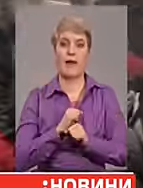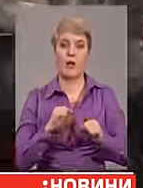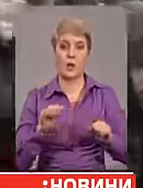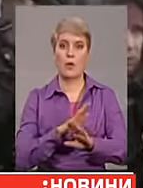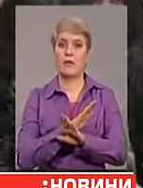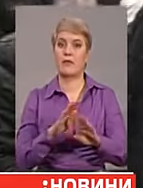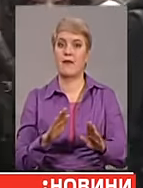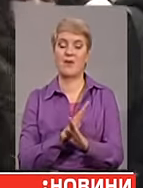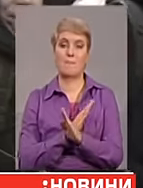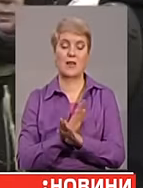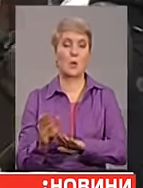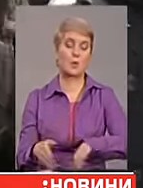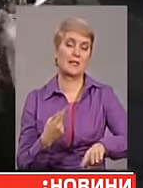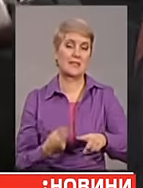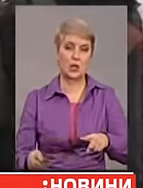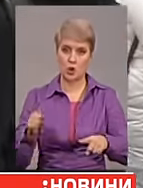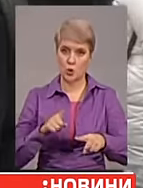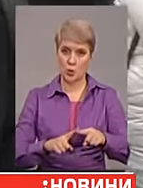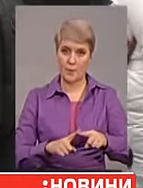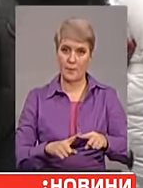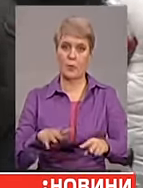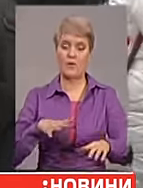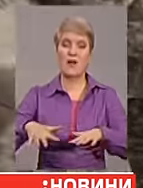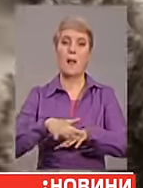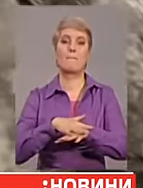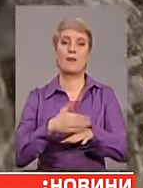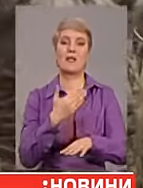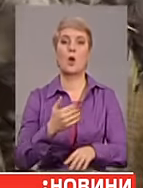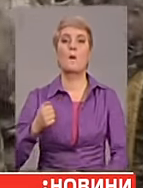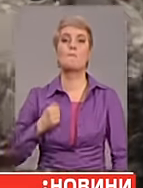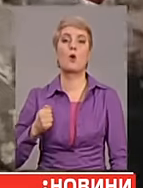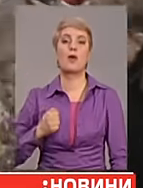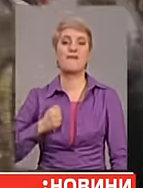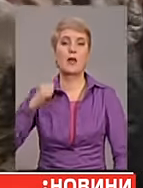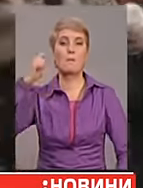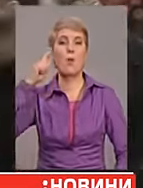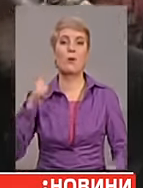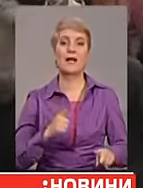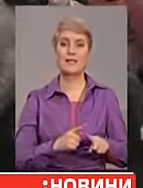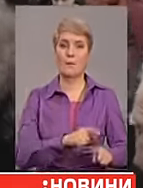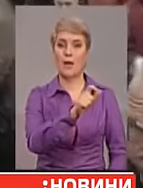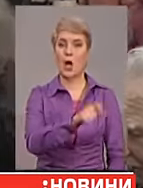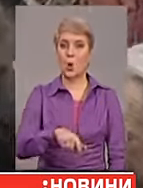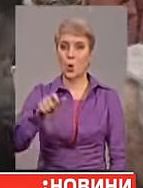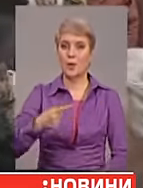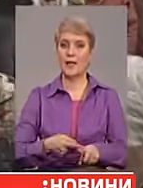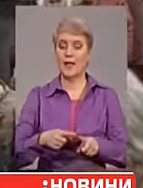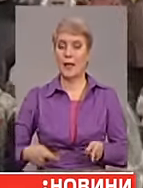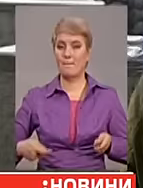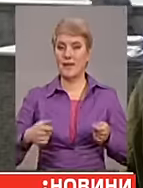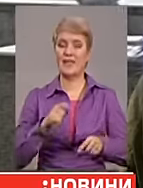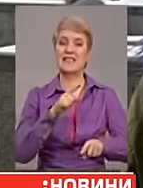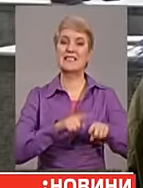не вмирають». Після цього був мітинг, де його бойові побратими, люди, які приїхали з рідної